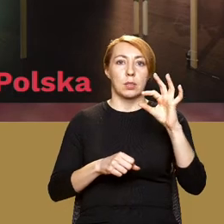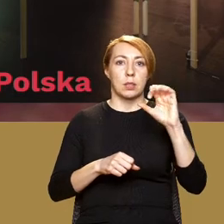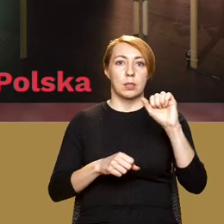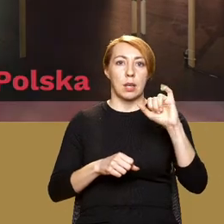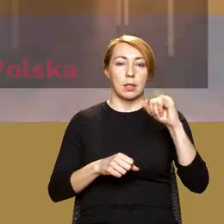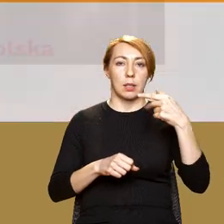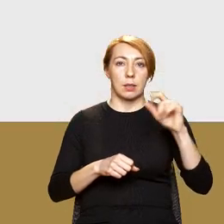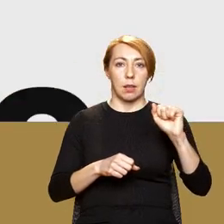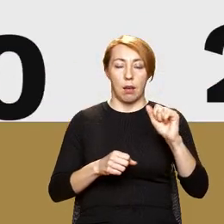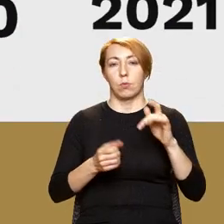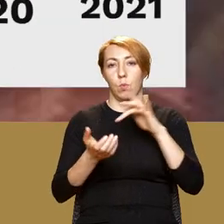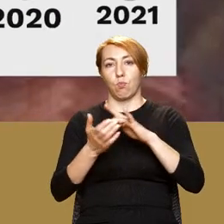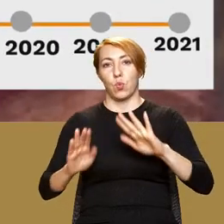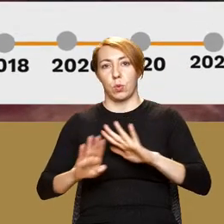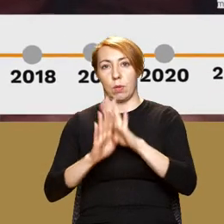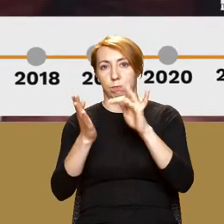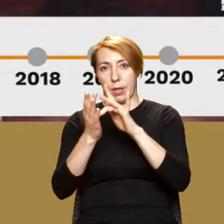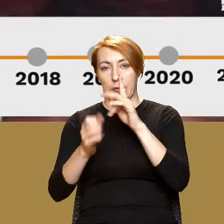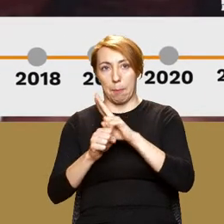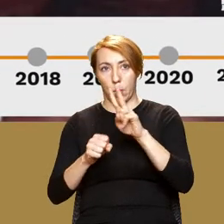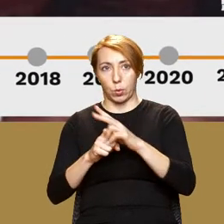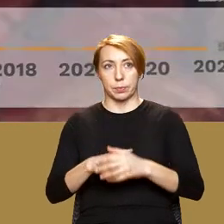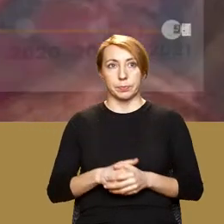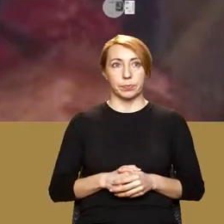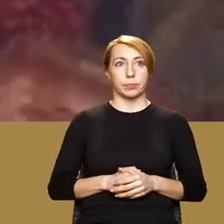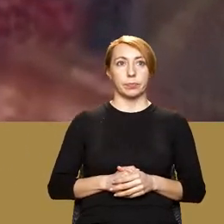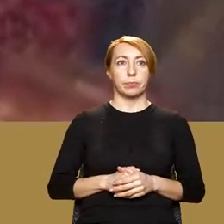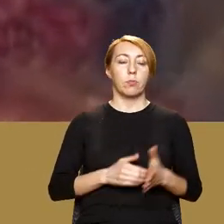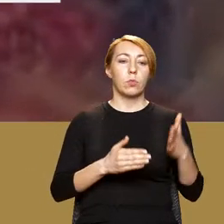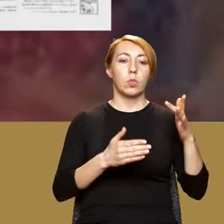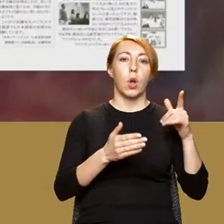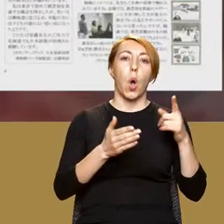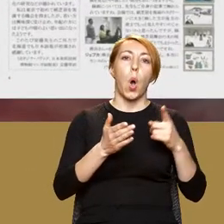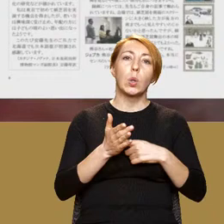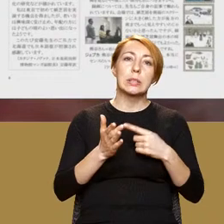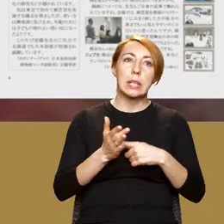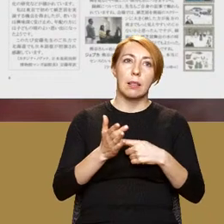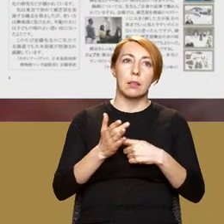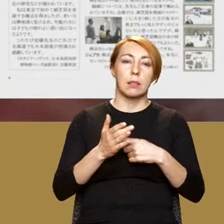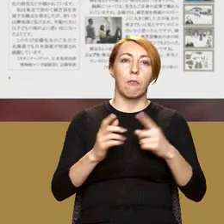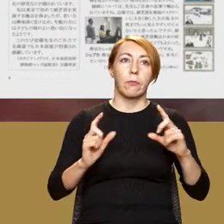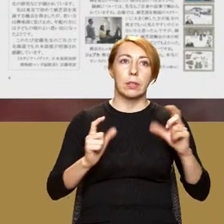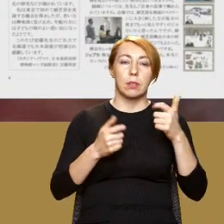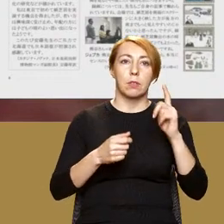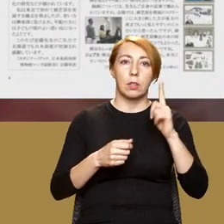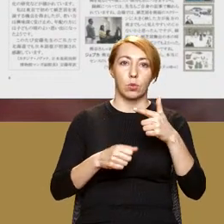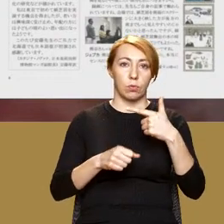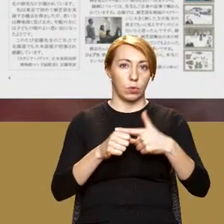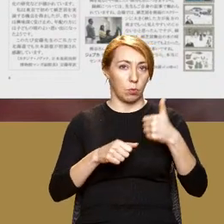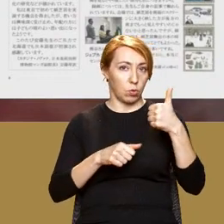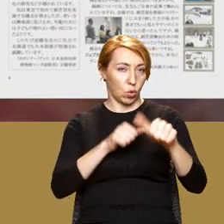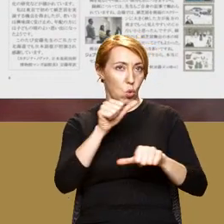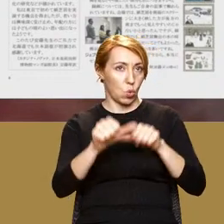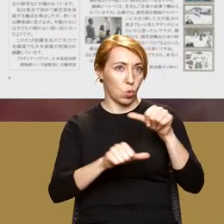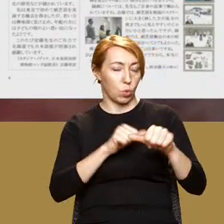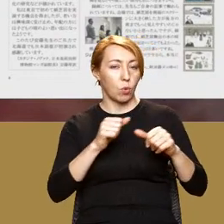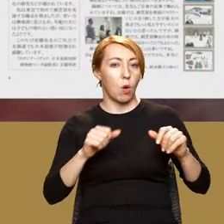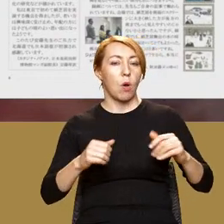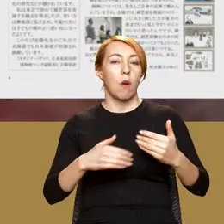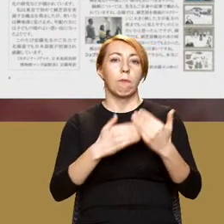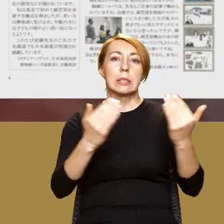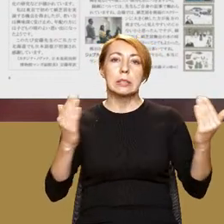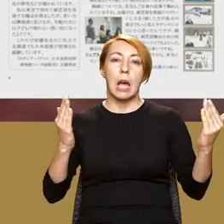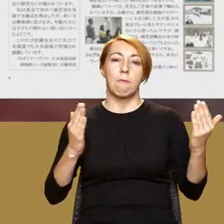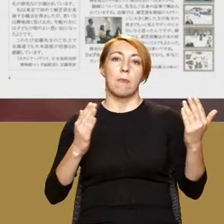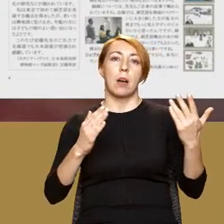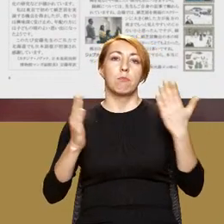w Japonii. I ostatnie wydarzenia z 2021 roku, czyli wystawa przygotowana